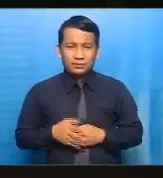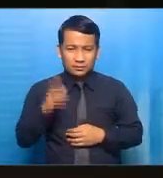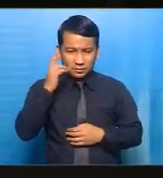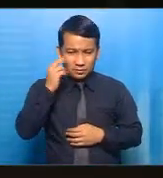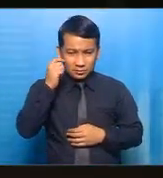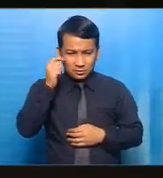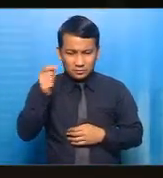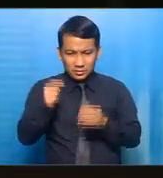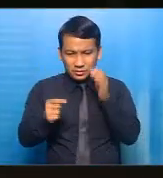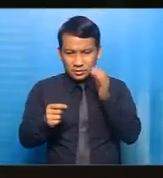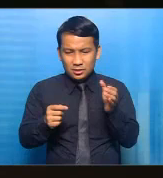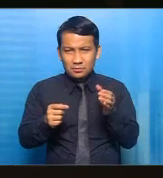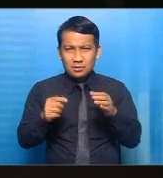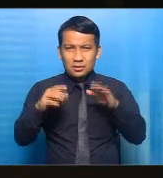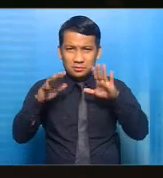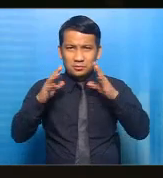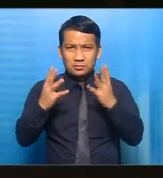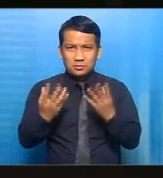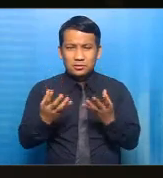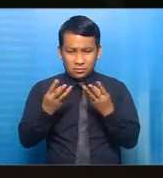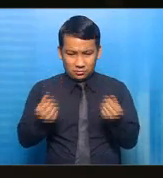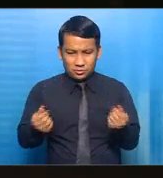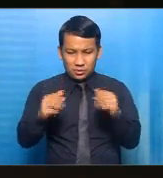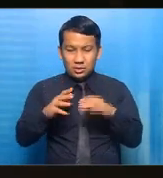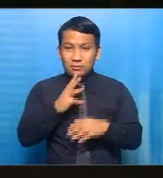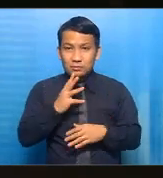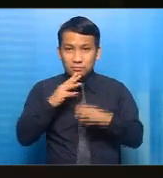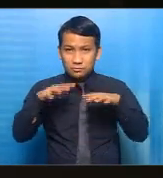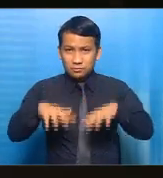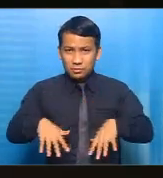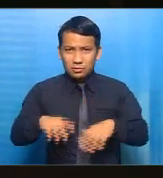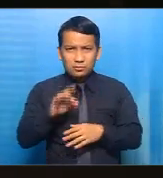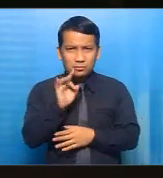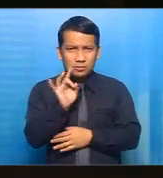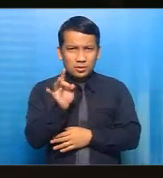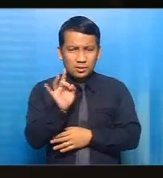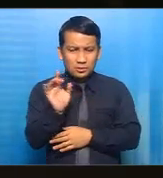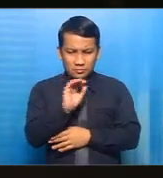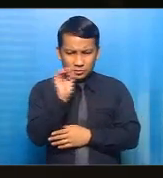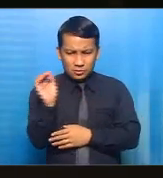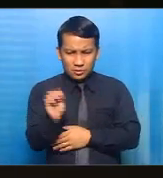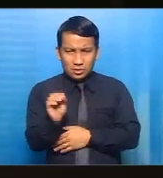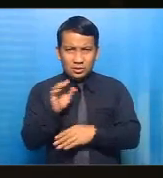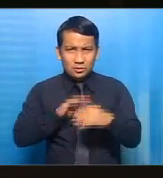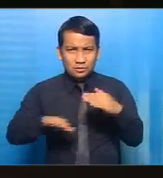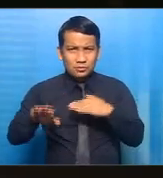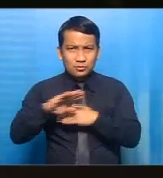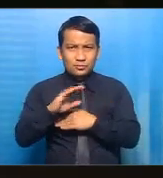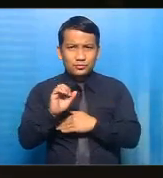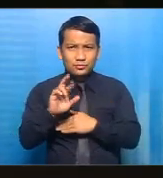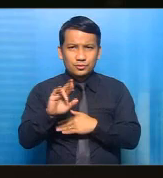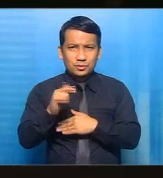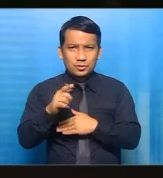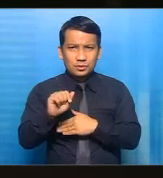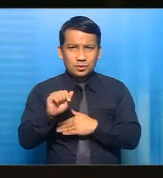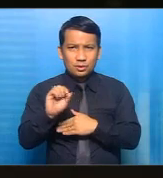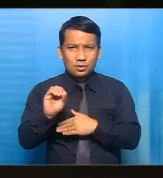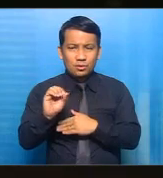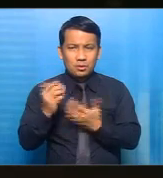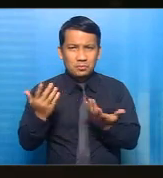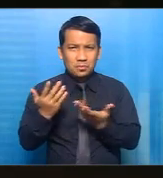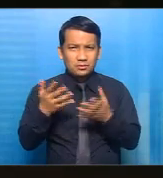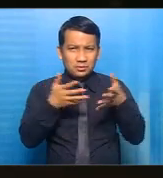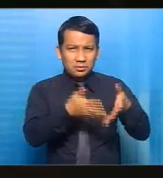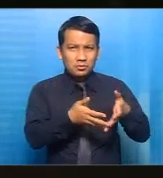Rafi Sheryl, humupa na nga ang baha na nakaapekto sa halos 80% ng Surigao del Sur. Pero nag-iwan ito ng